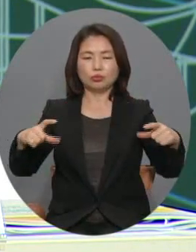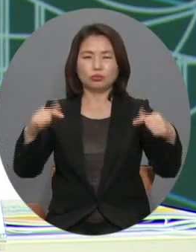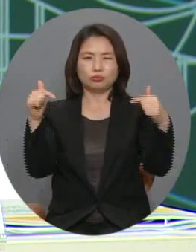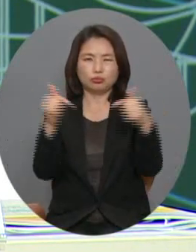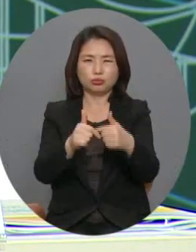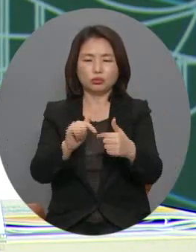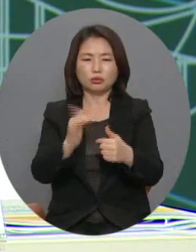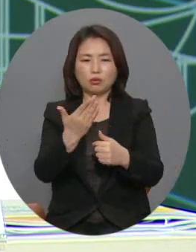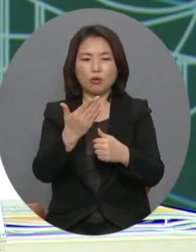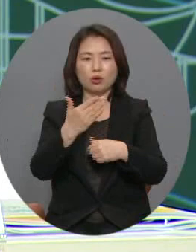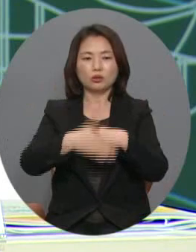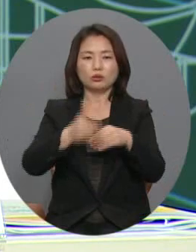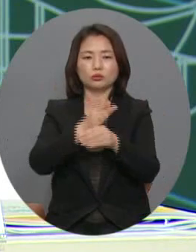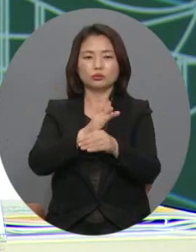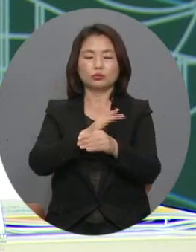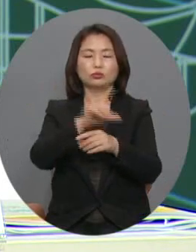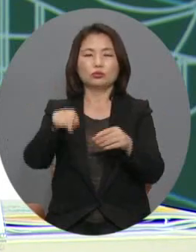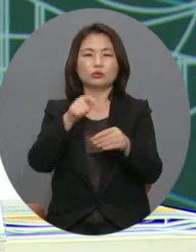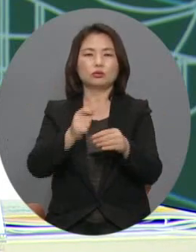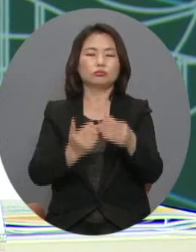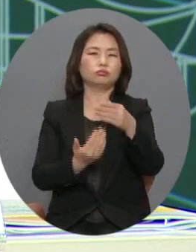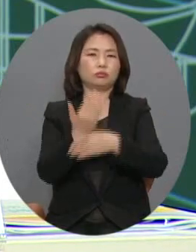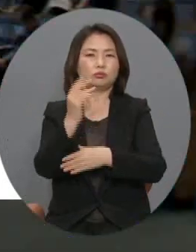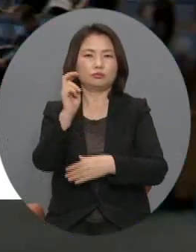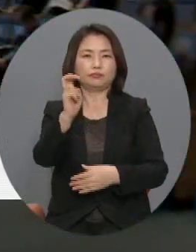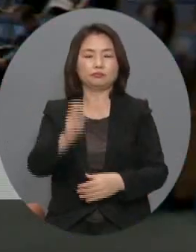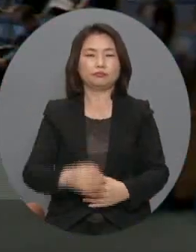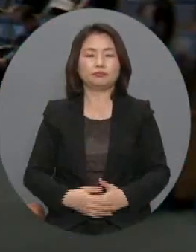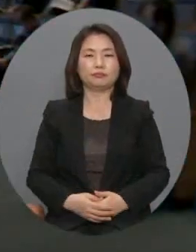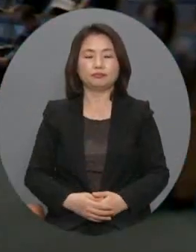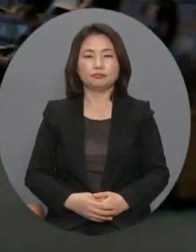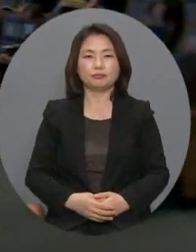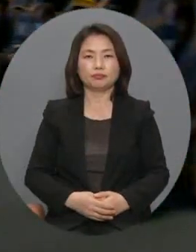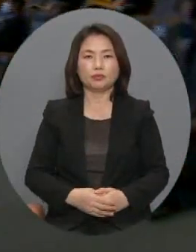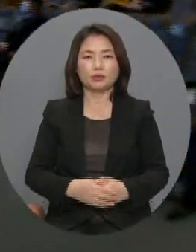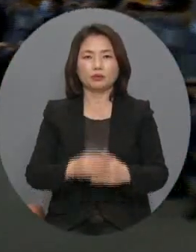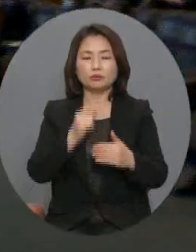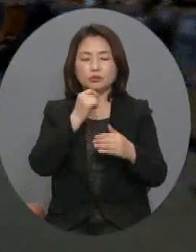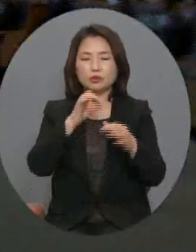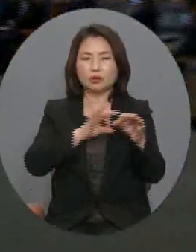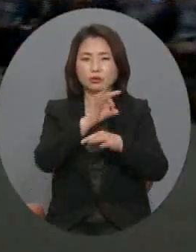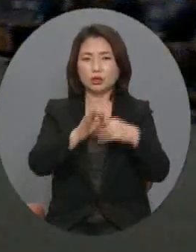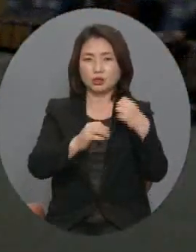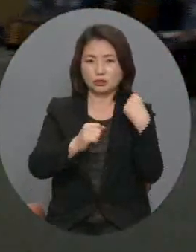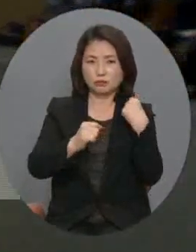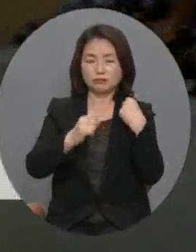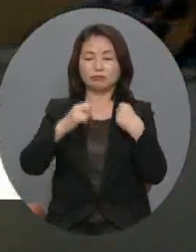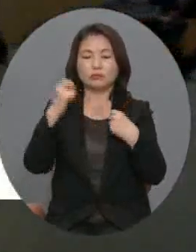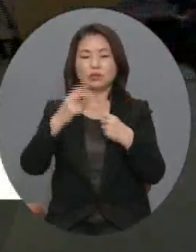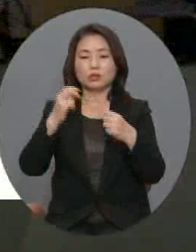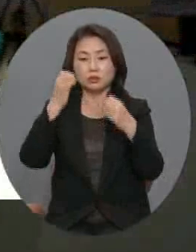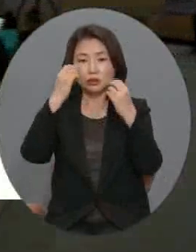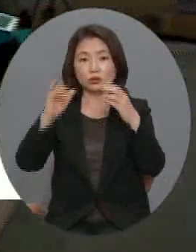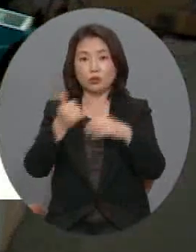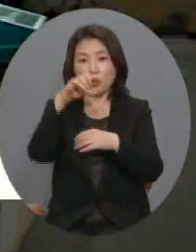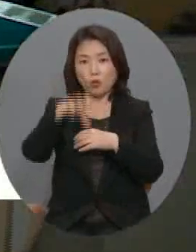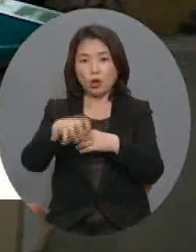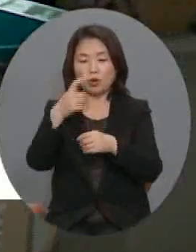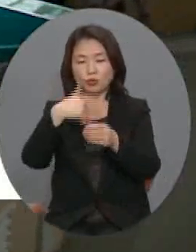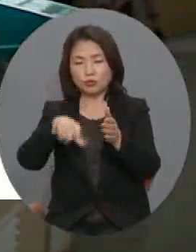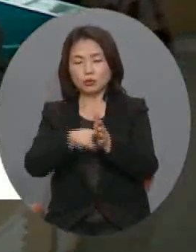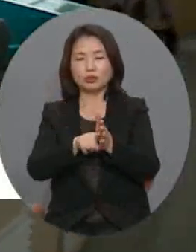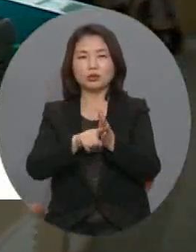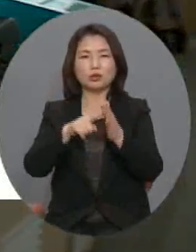블랙홀 현상이 대구를 중심으로 일어납니다. 규모의 경제를 위해 통합 신공항을 위해